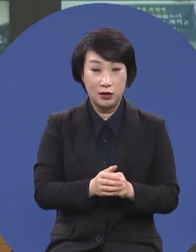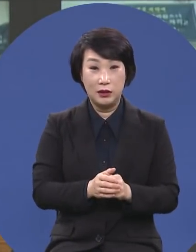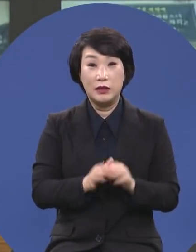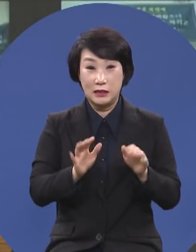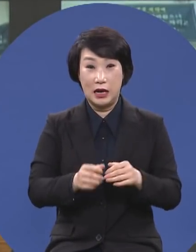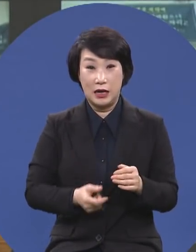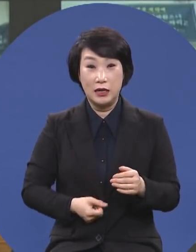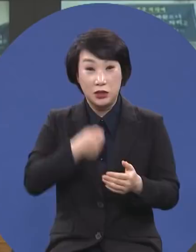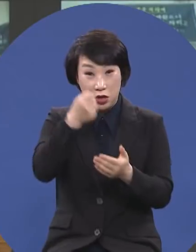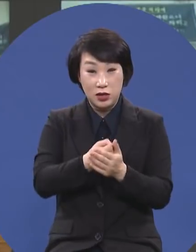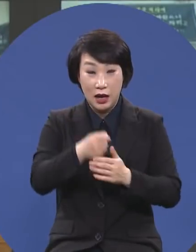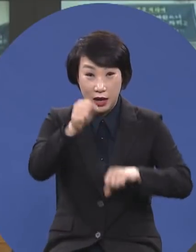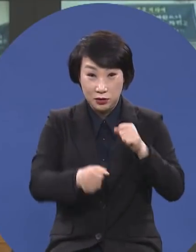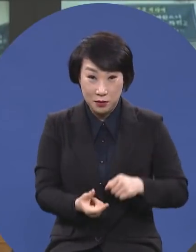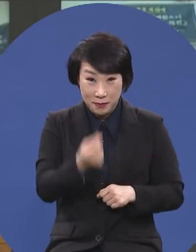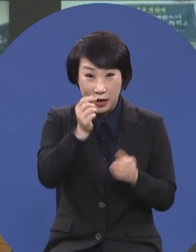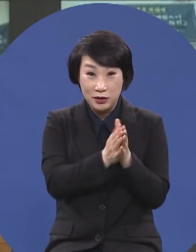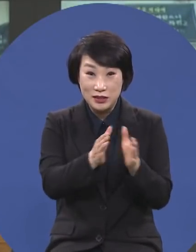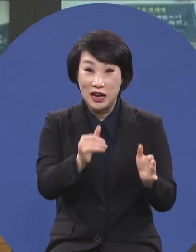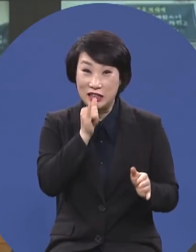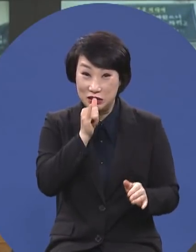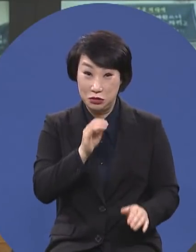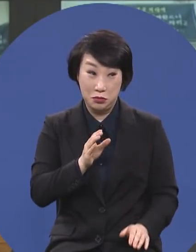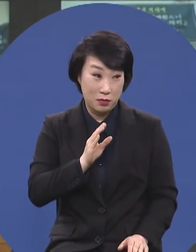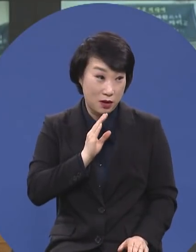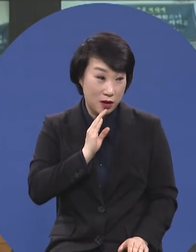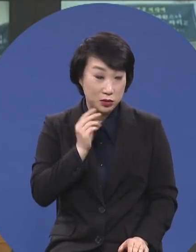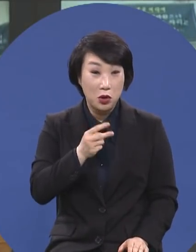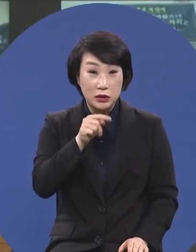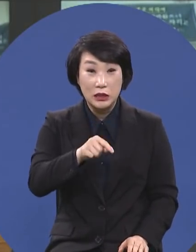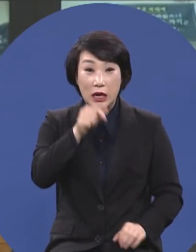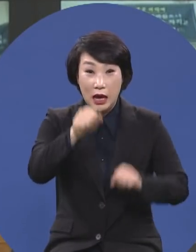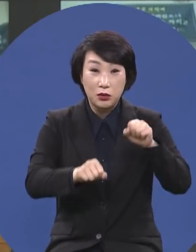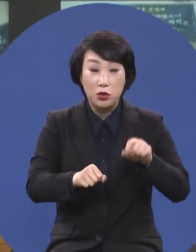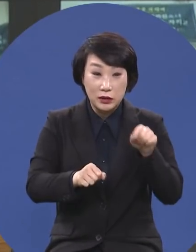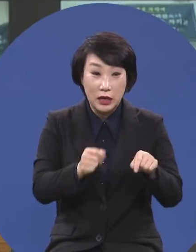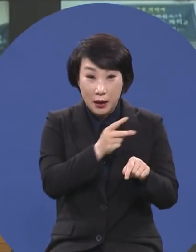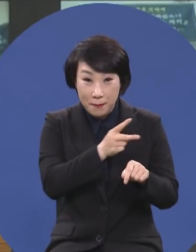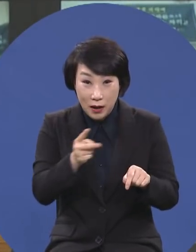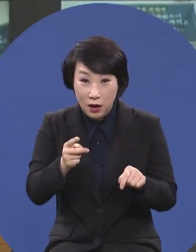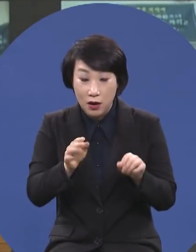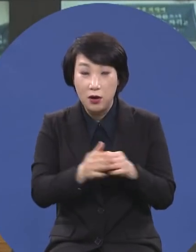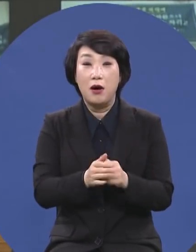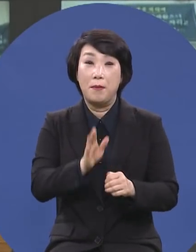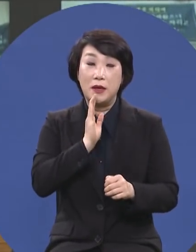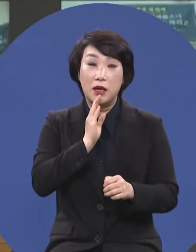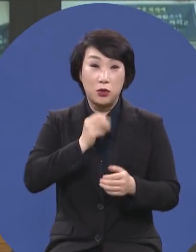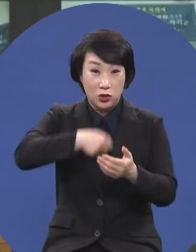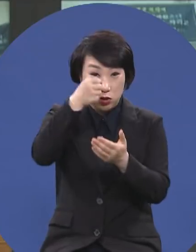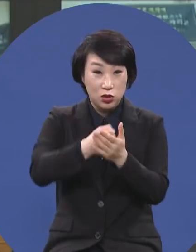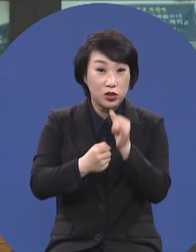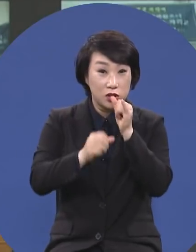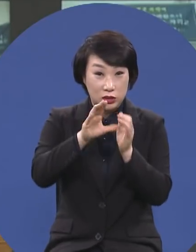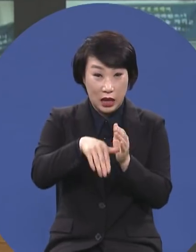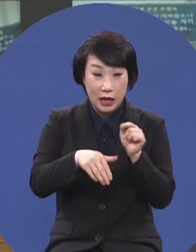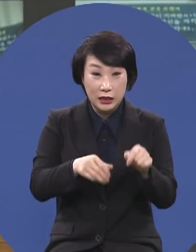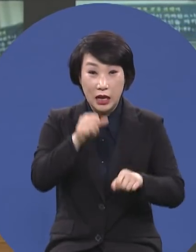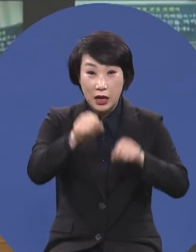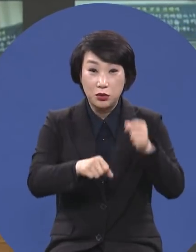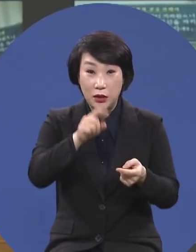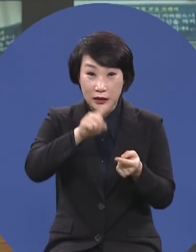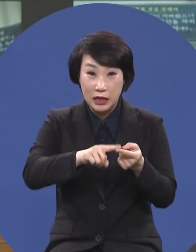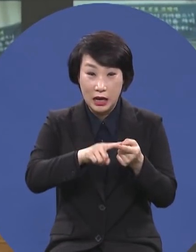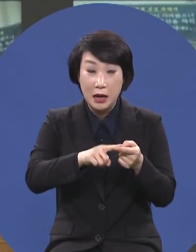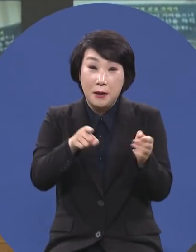의지를 즉시 발동하고, 그 행동 자체가 옳다고 결정하면 그 행동에